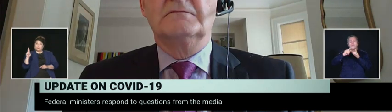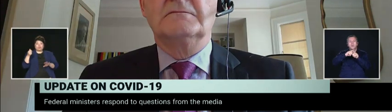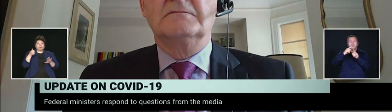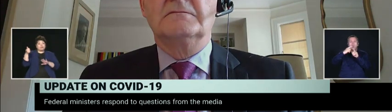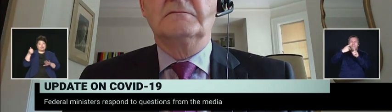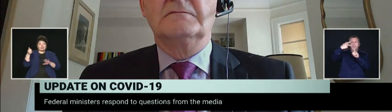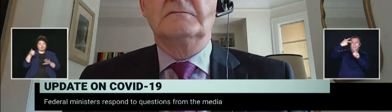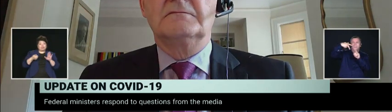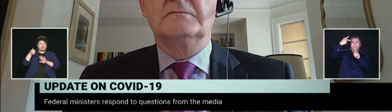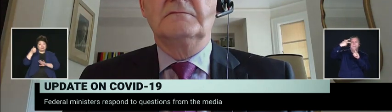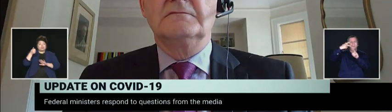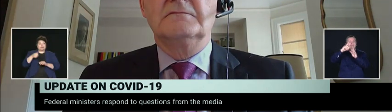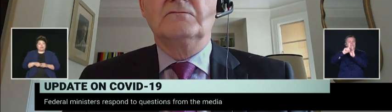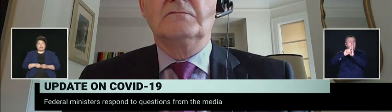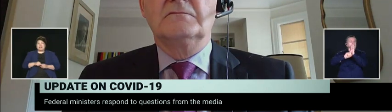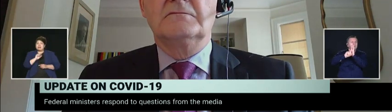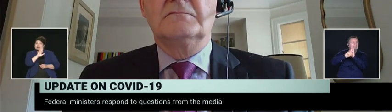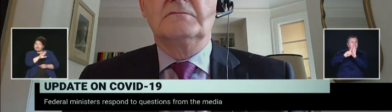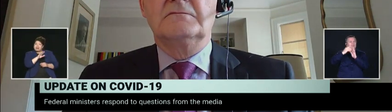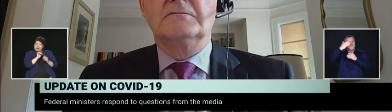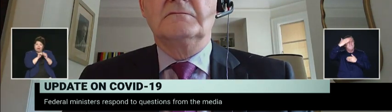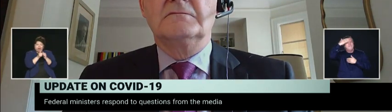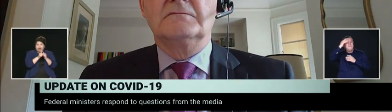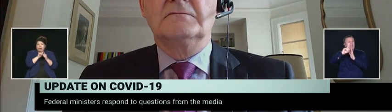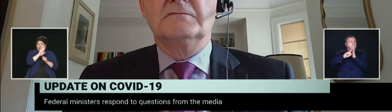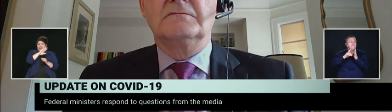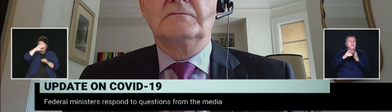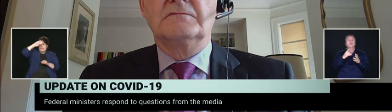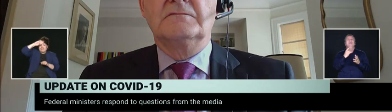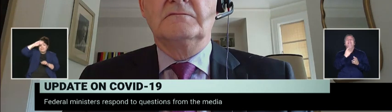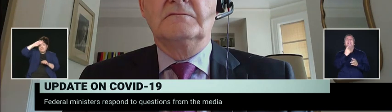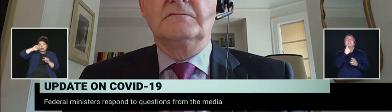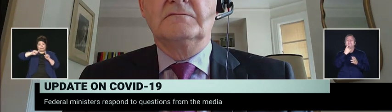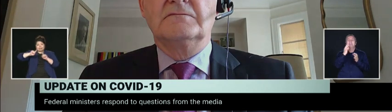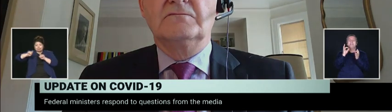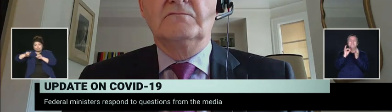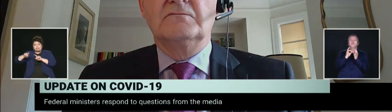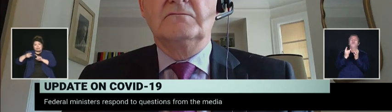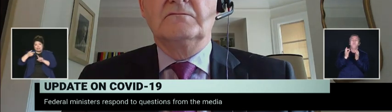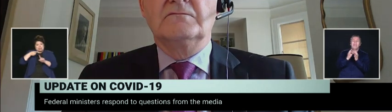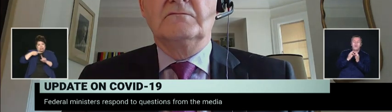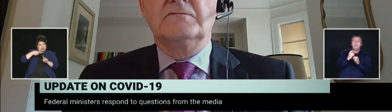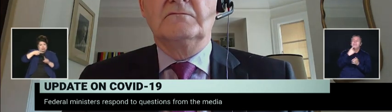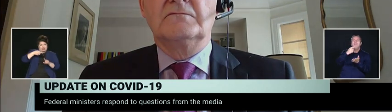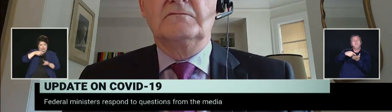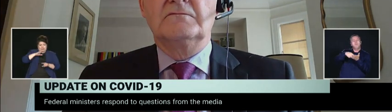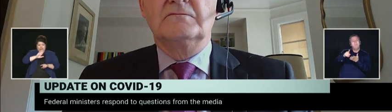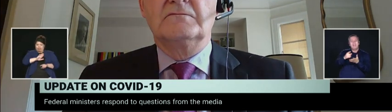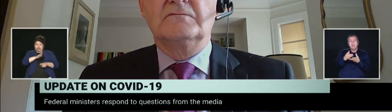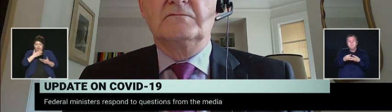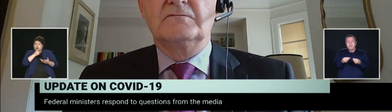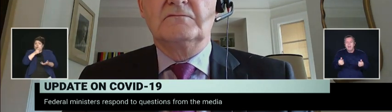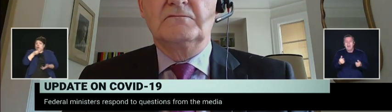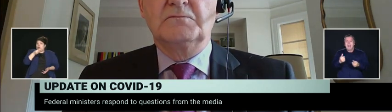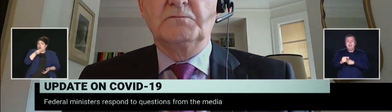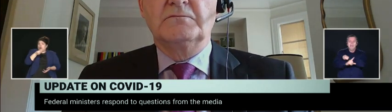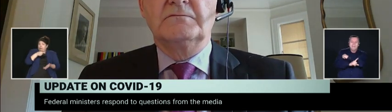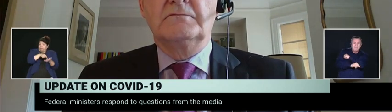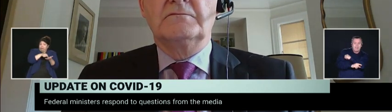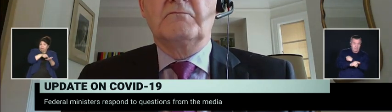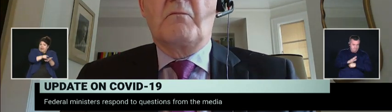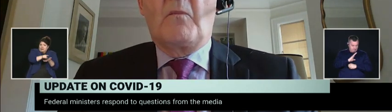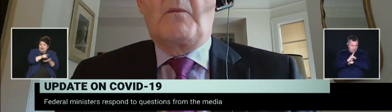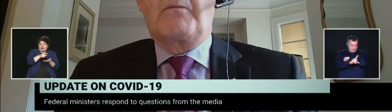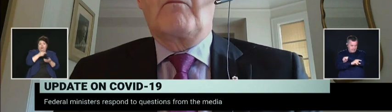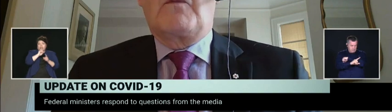Vous prévoyez que ça va coûter combien et qui va défrayer la facture pour l'équipement et le personnel? Est-ce qu'il y aura du personnel additionnel de